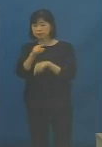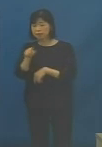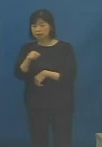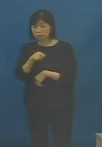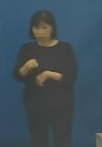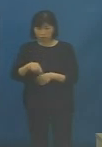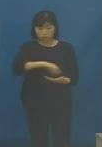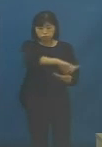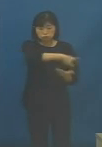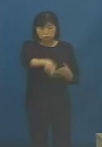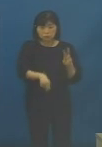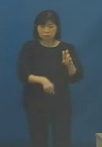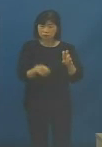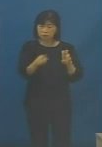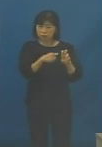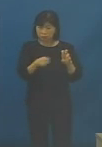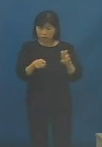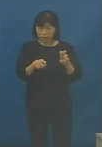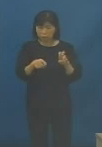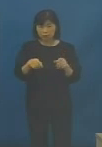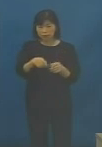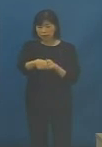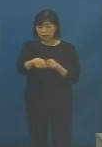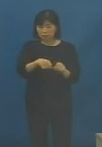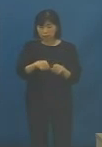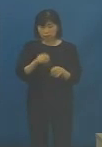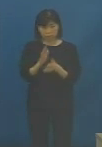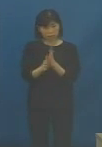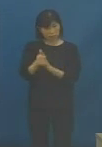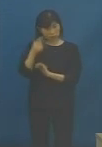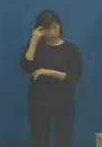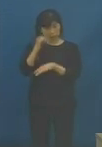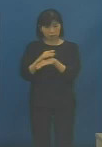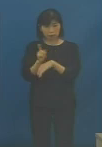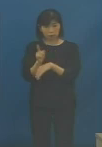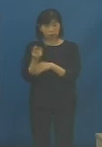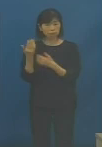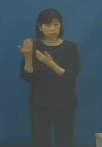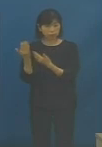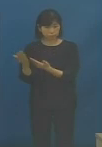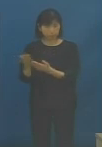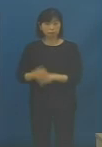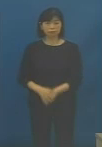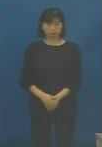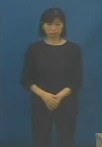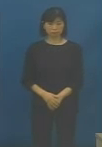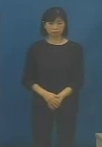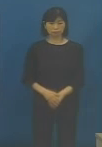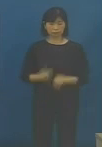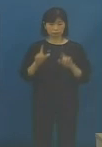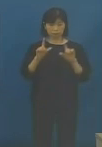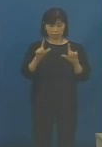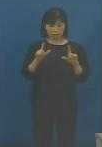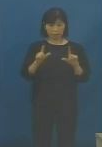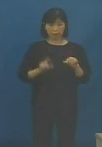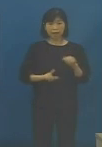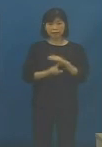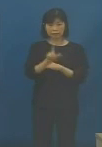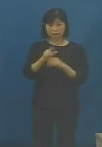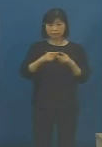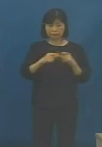所感を抱いていらっしゃいますでしょうか。 まあ、私どもとしてはですね実は東日本大震災の